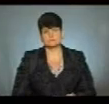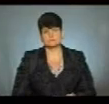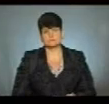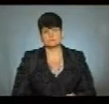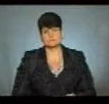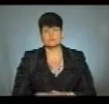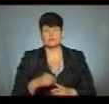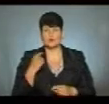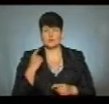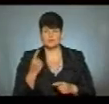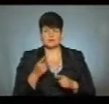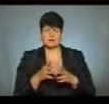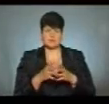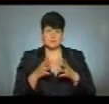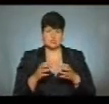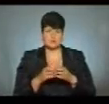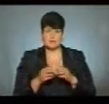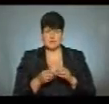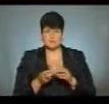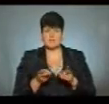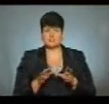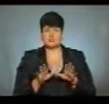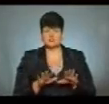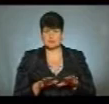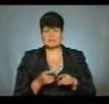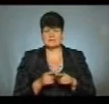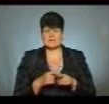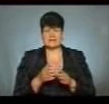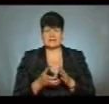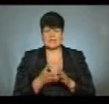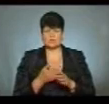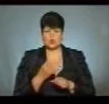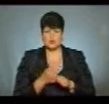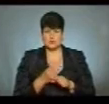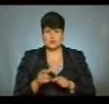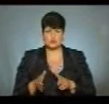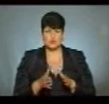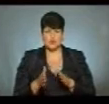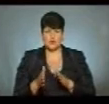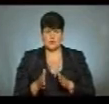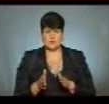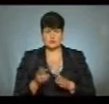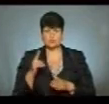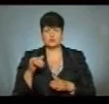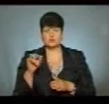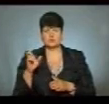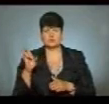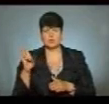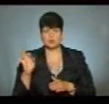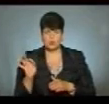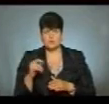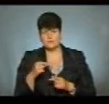Одна така найбільша проблема, яка залишається, це недороблена дорога на Дубно, на Кременець,